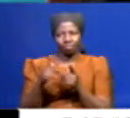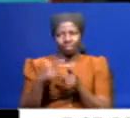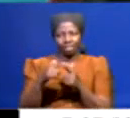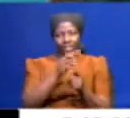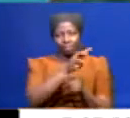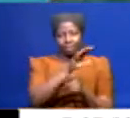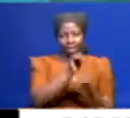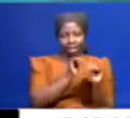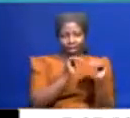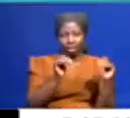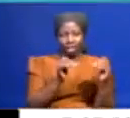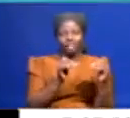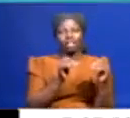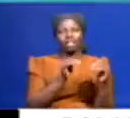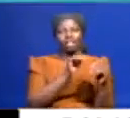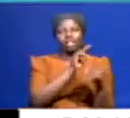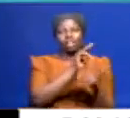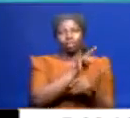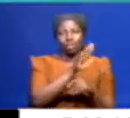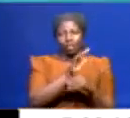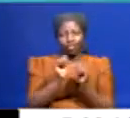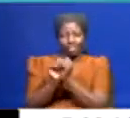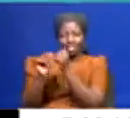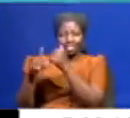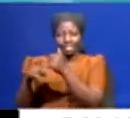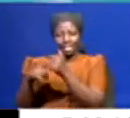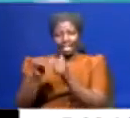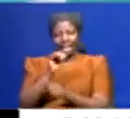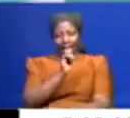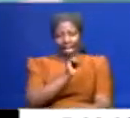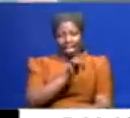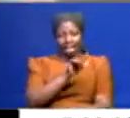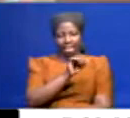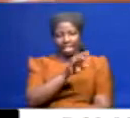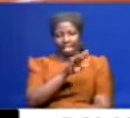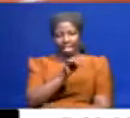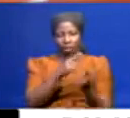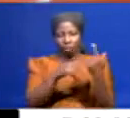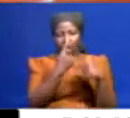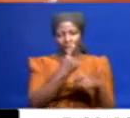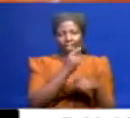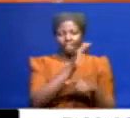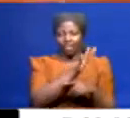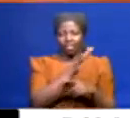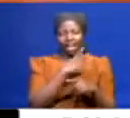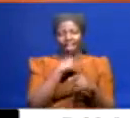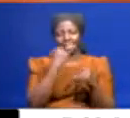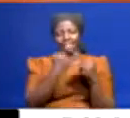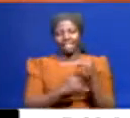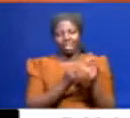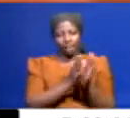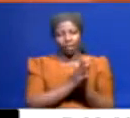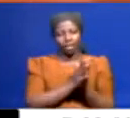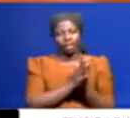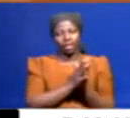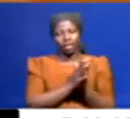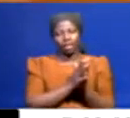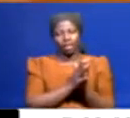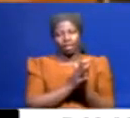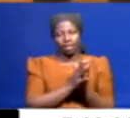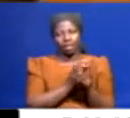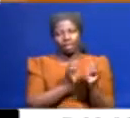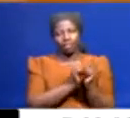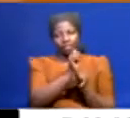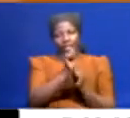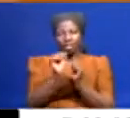kushinda seti ya 4 kwa alama 25-16. Timu hiyo Algeria ilishinda seti ya 5 na ya mwisho kwa alama 5-13